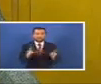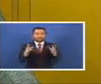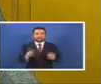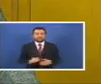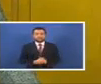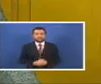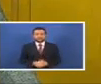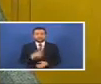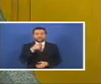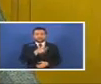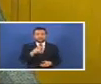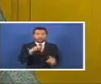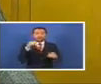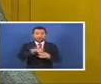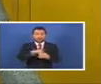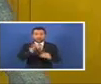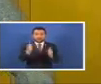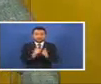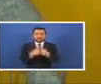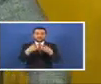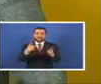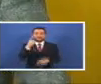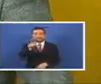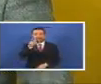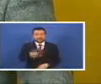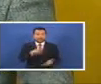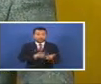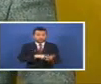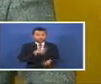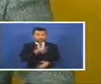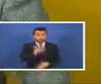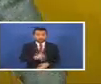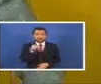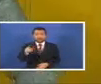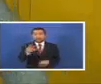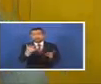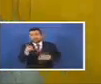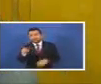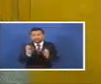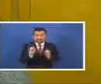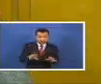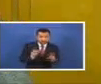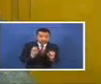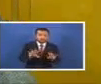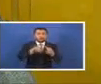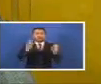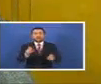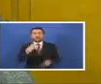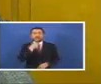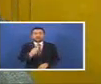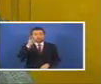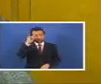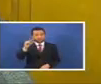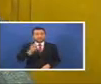tahliye etti. Oy birliğiyle tahliye etti. Yani bir tek üyesi ya acaba bırakalım mı diye